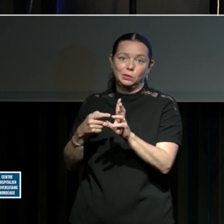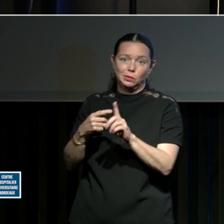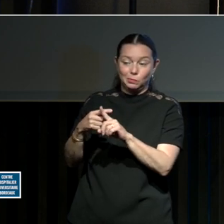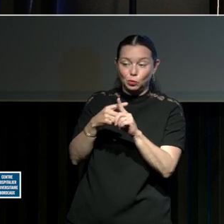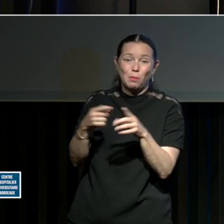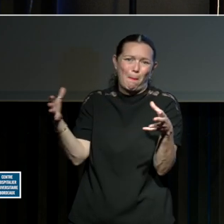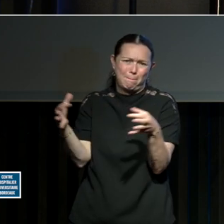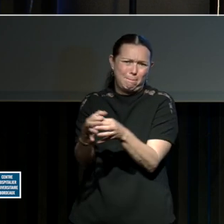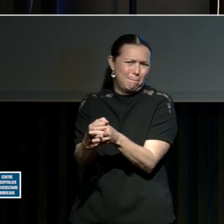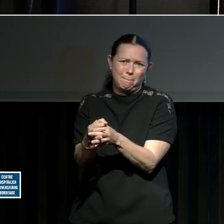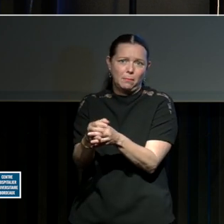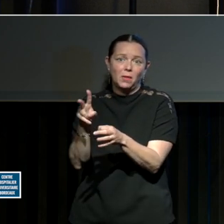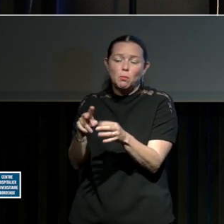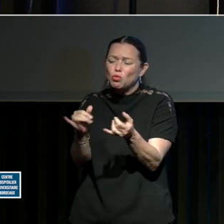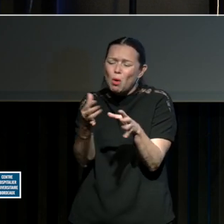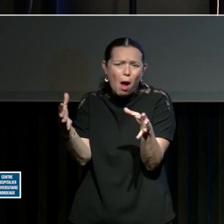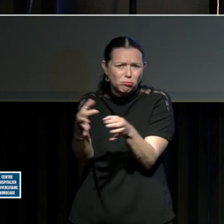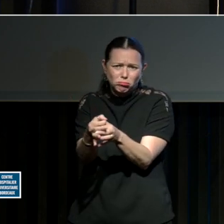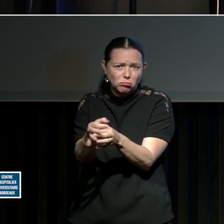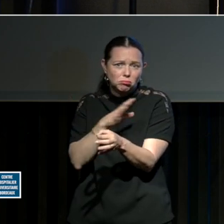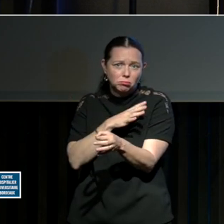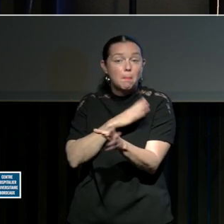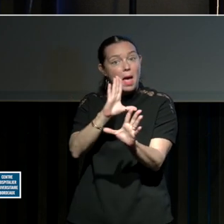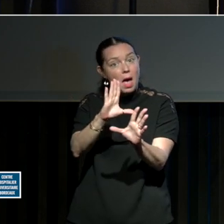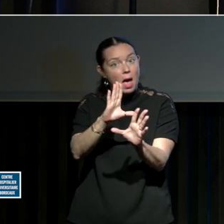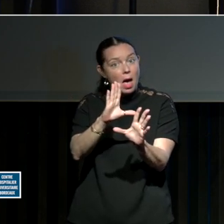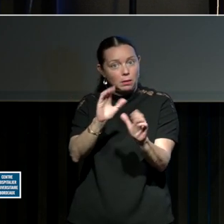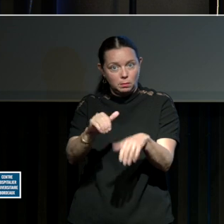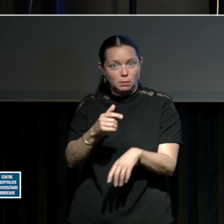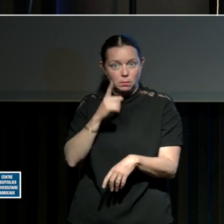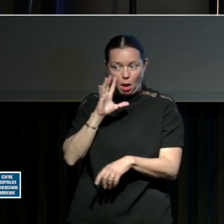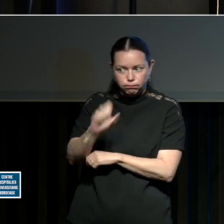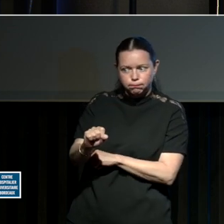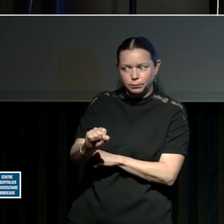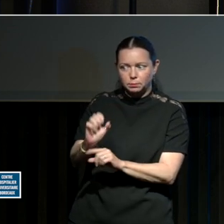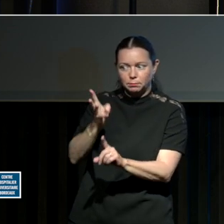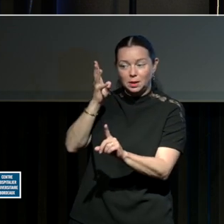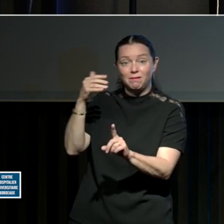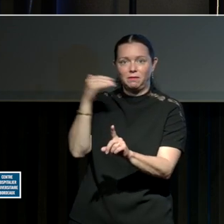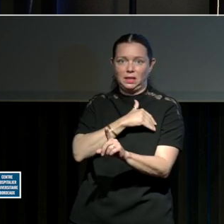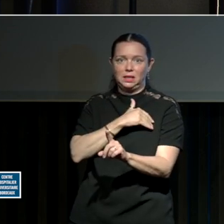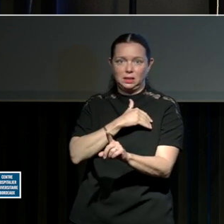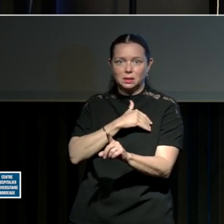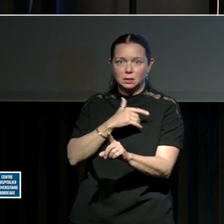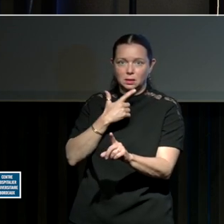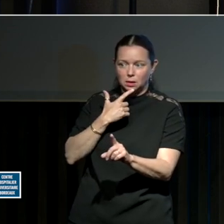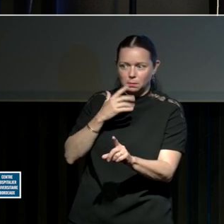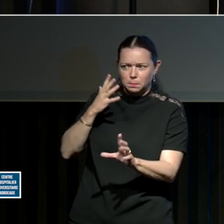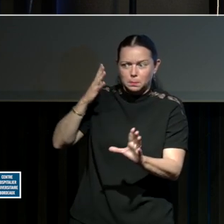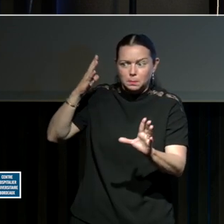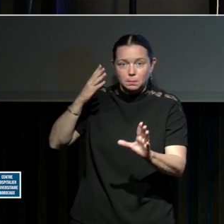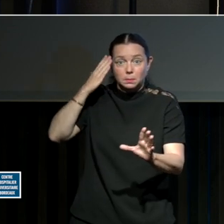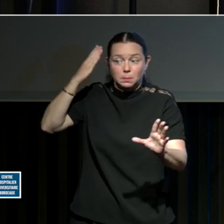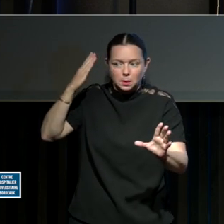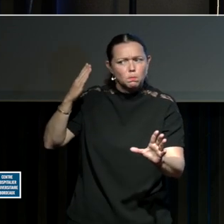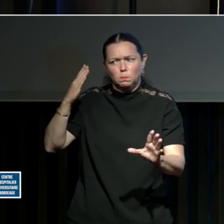une minorité de joueurs, mais il est important de pouvoir repérer plus précocement possible des signes d'appel et de ne pas hésiter à demander